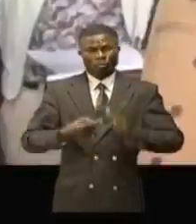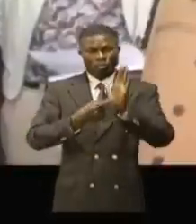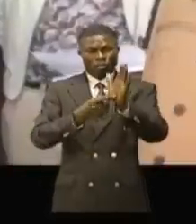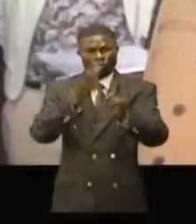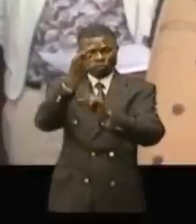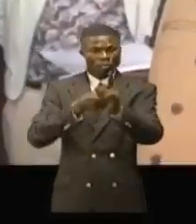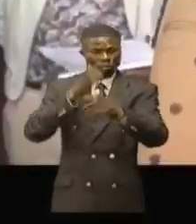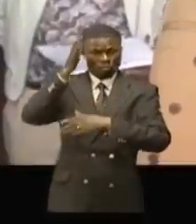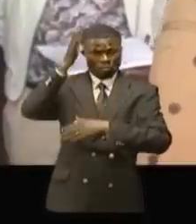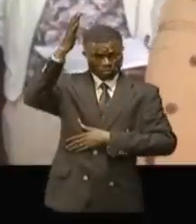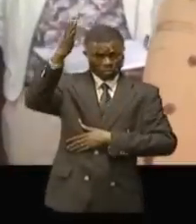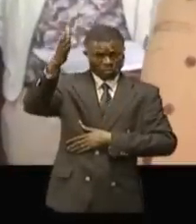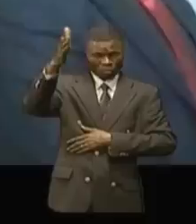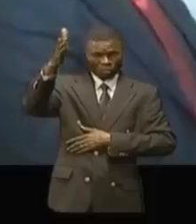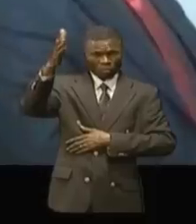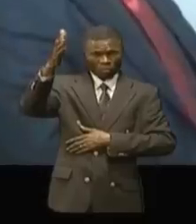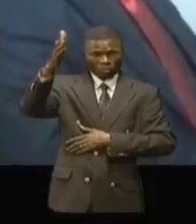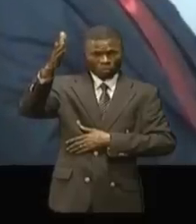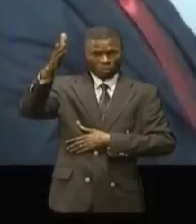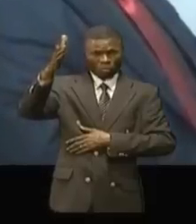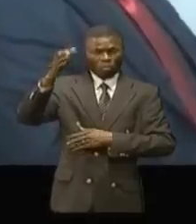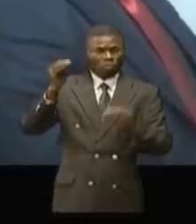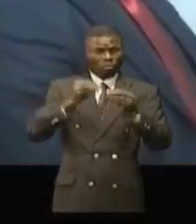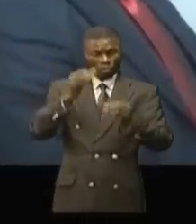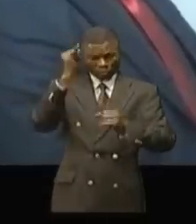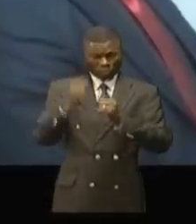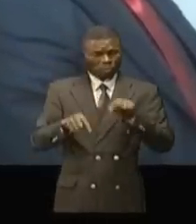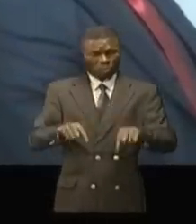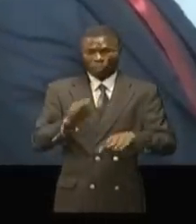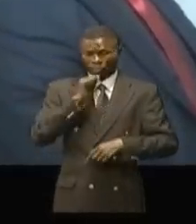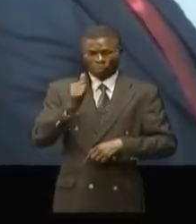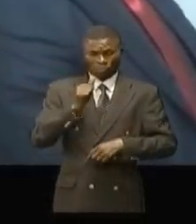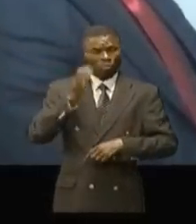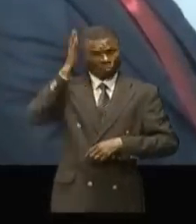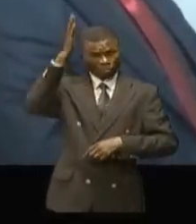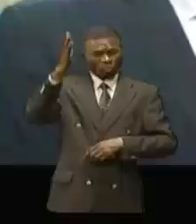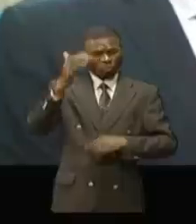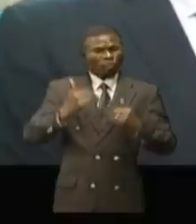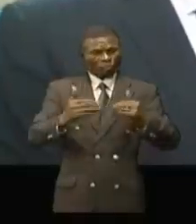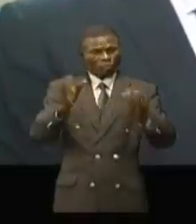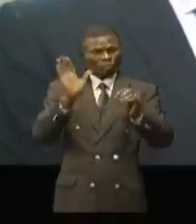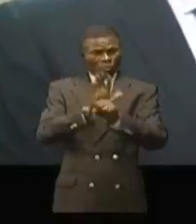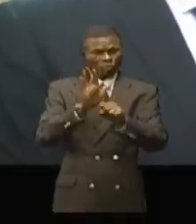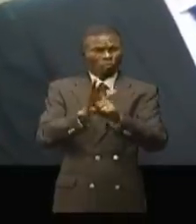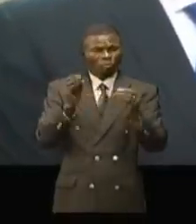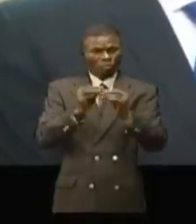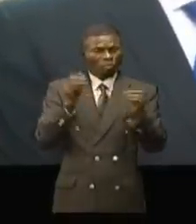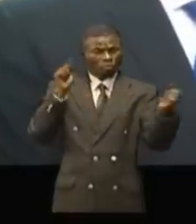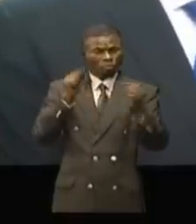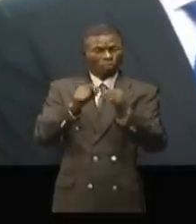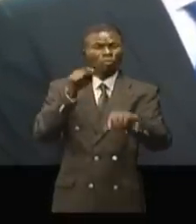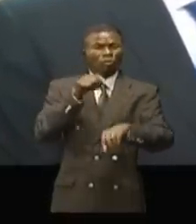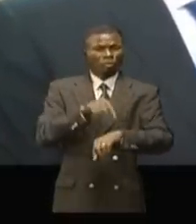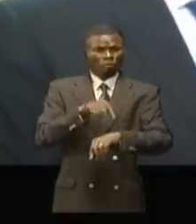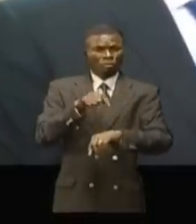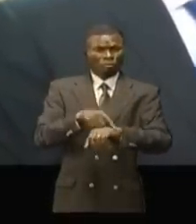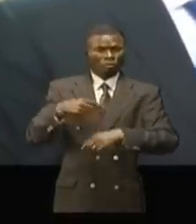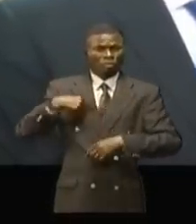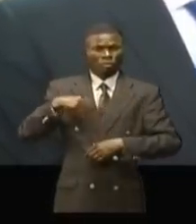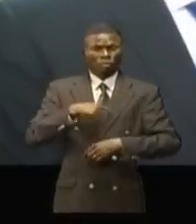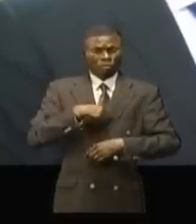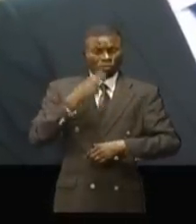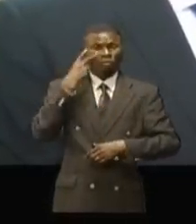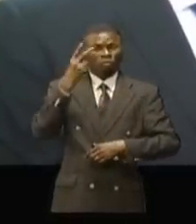mois qui viennent. Ceci n'est pas la dernière réunion, elle sera suivie de plusieurs autres jusqu'au moment où nous nous